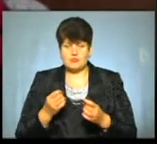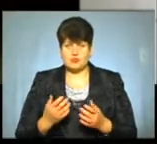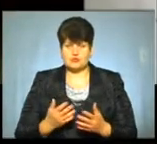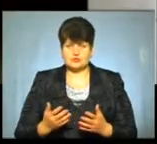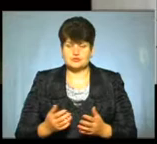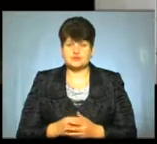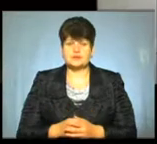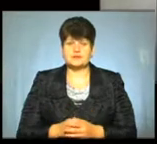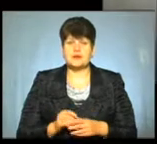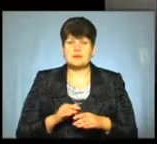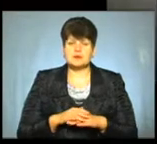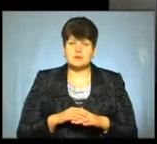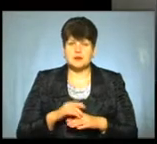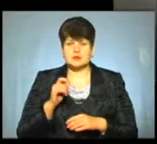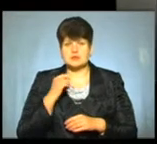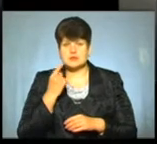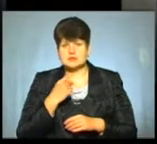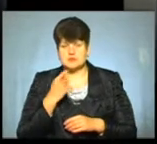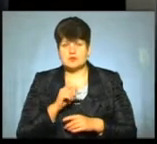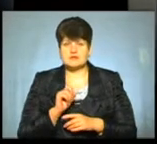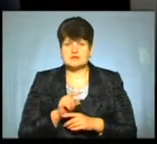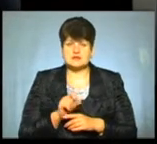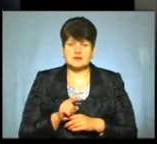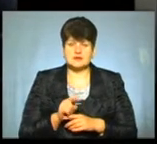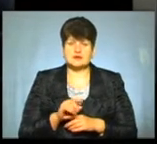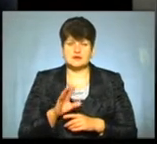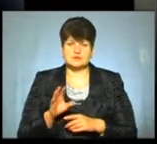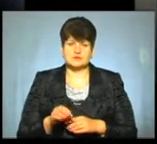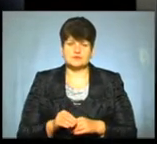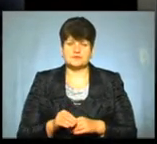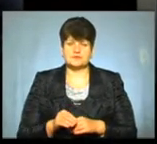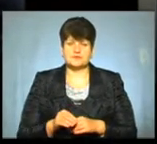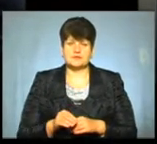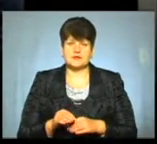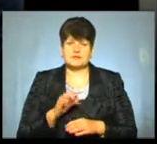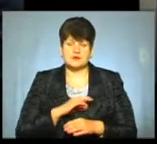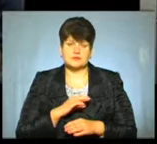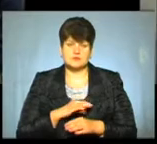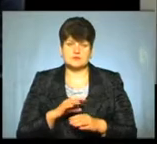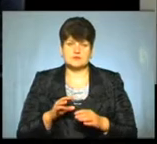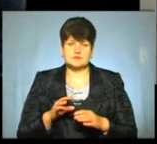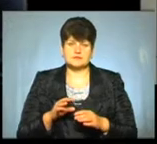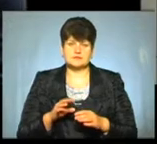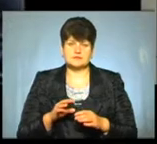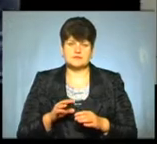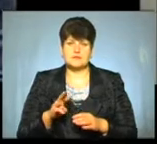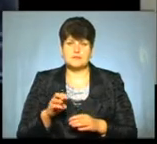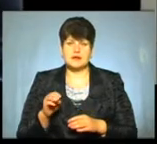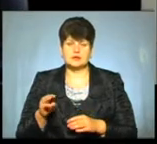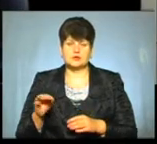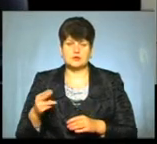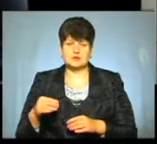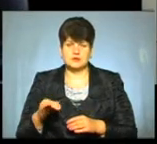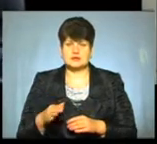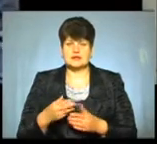непросто. І педагогіка, і математика, і українська мова, і завдання, повністю методики, які використали там